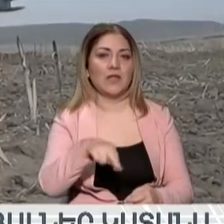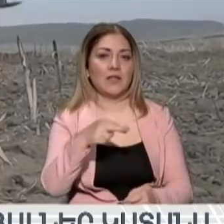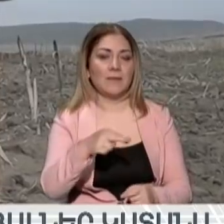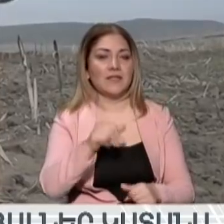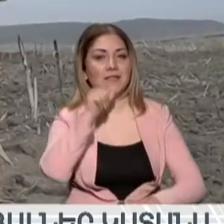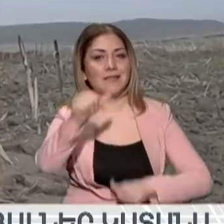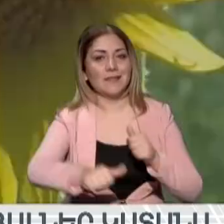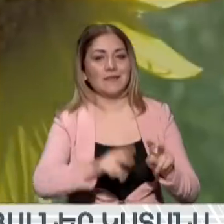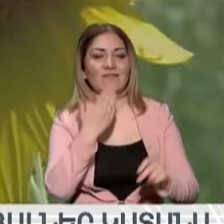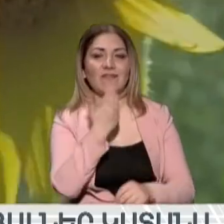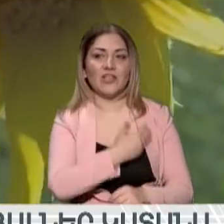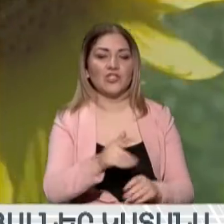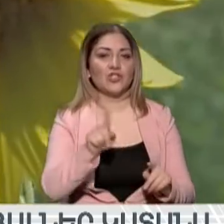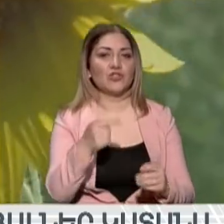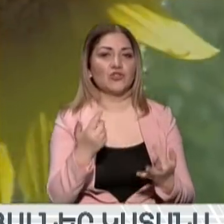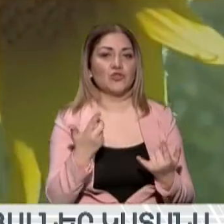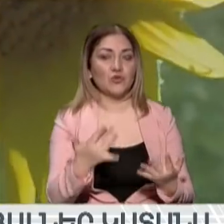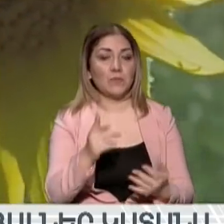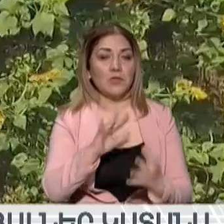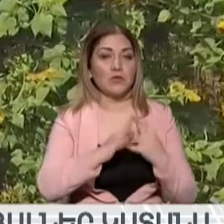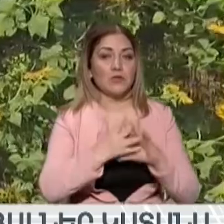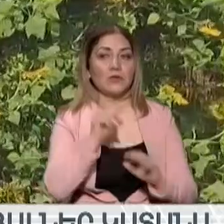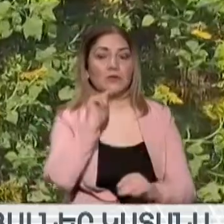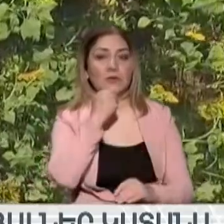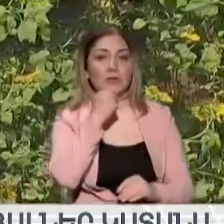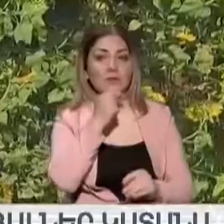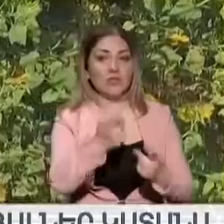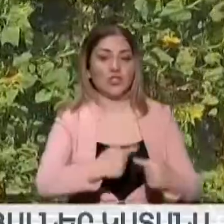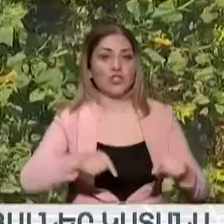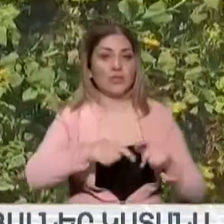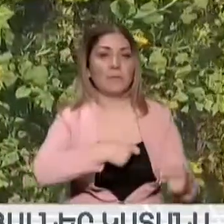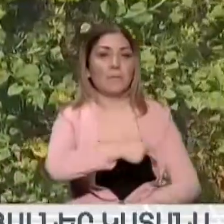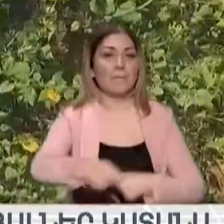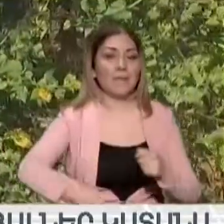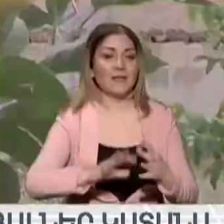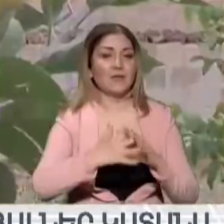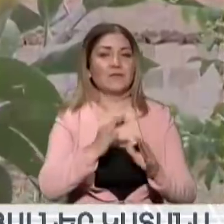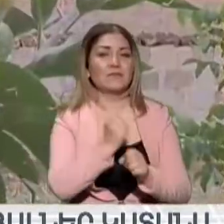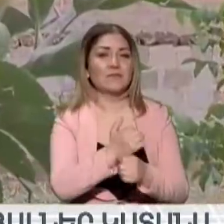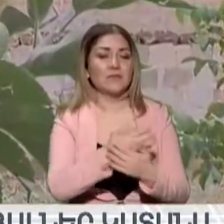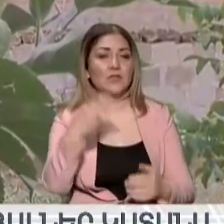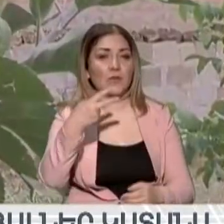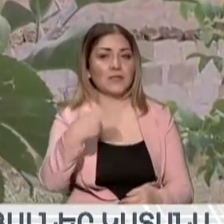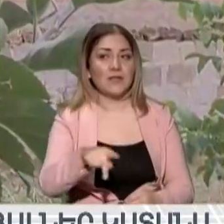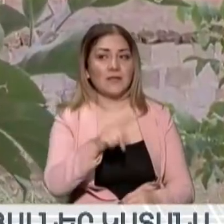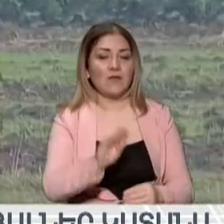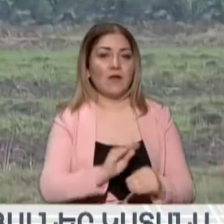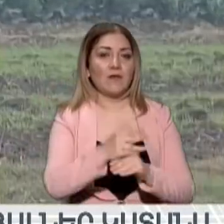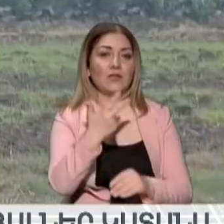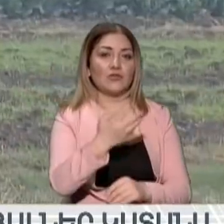եւ տարեկան վերջնական թվերը, սակայն գյուղատնտեսության շրջանառությունը 2020 թվականին ավելացել